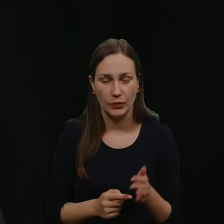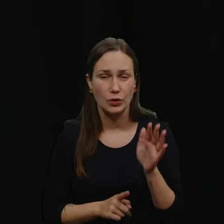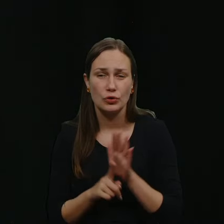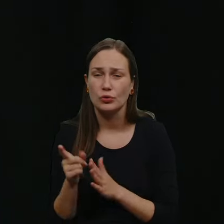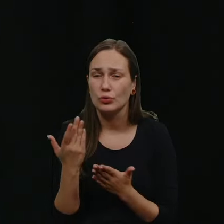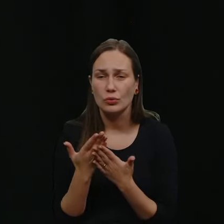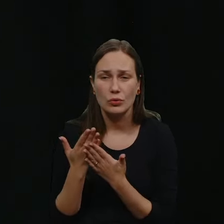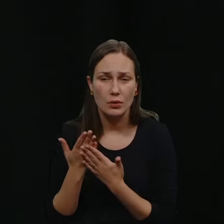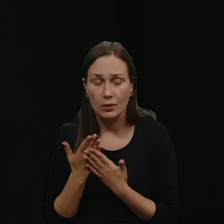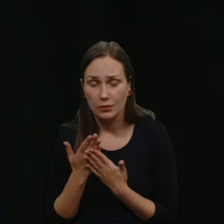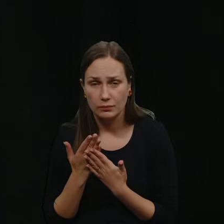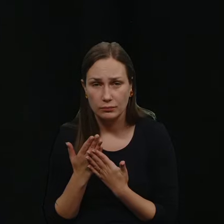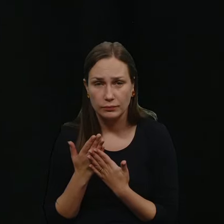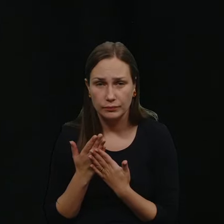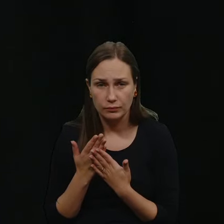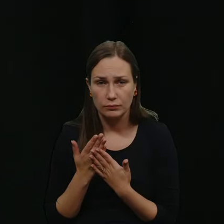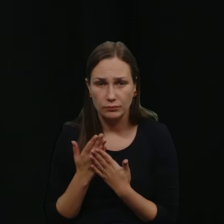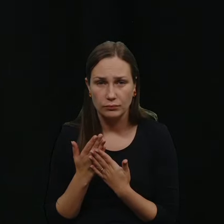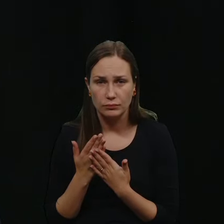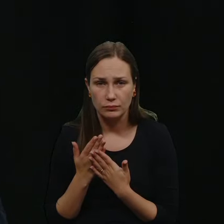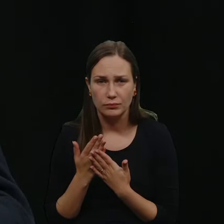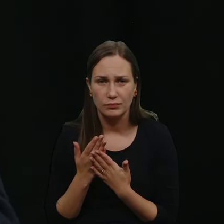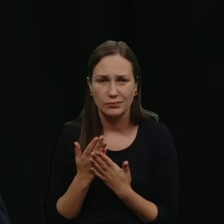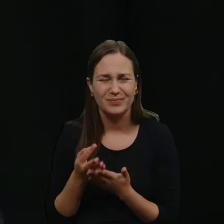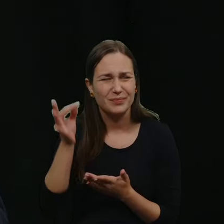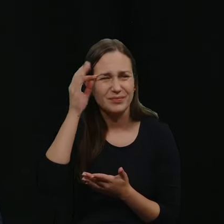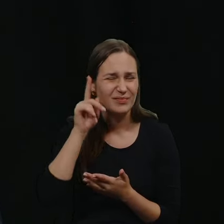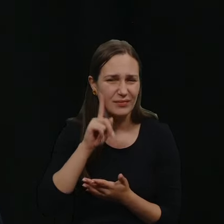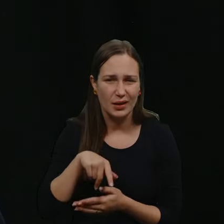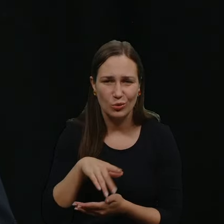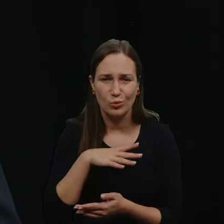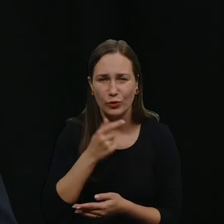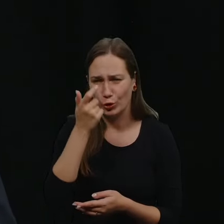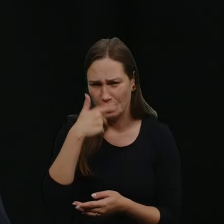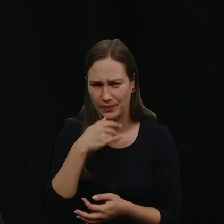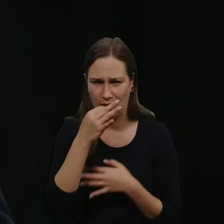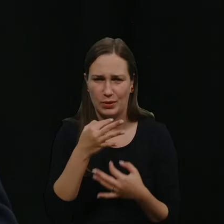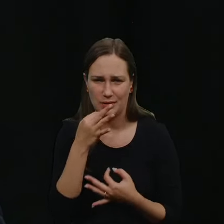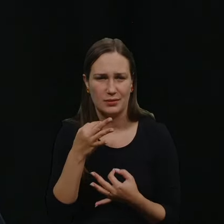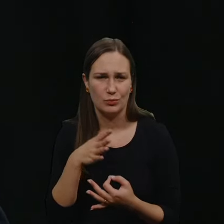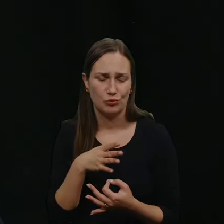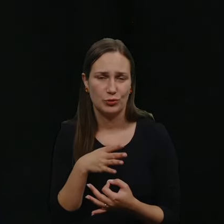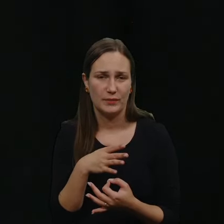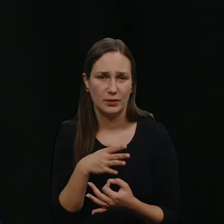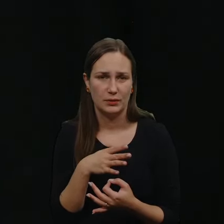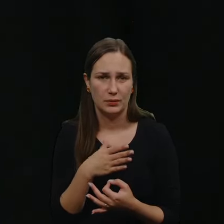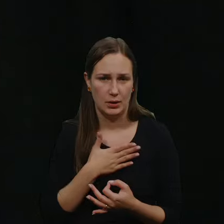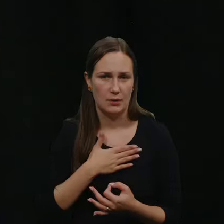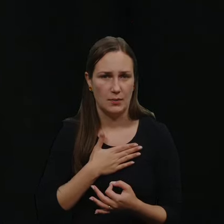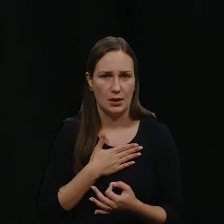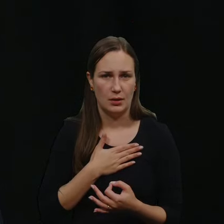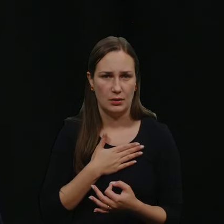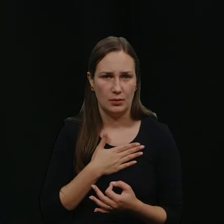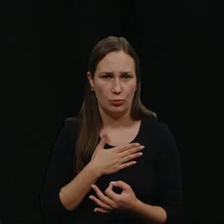aiškintis, kodėl. Tai buvo, nenoriu prisiminti, tu buvo įsakyti rimti argumentai ir man tai,